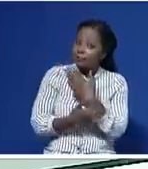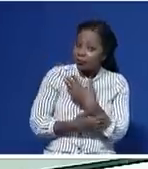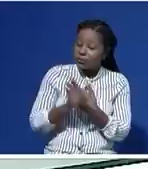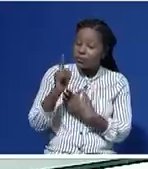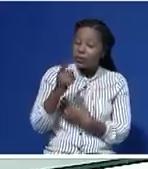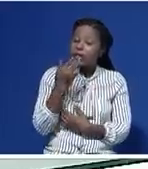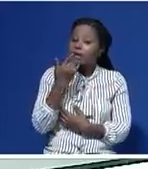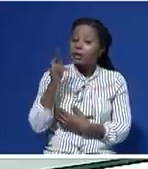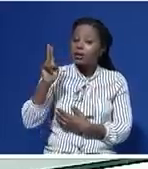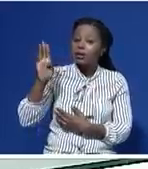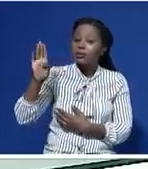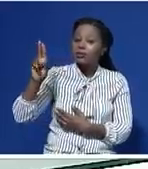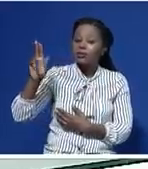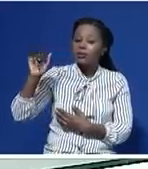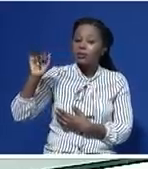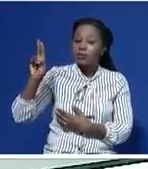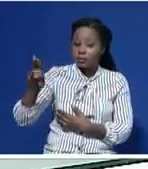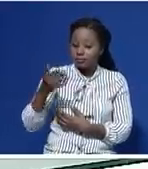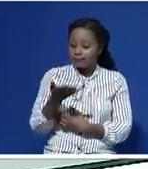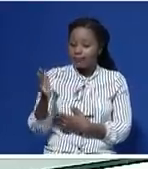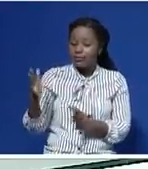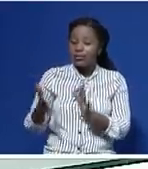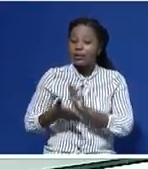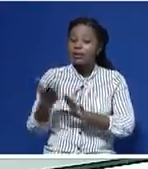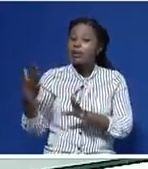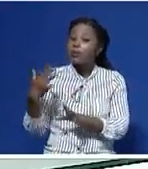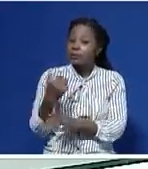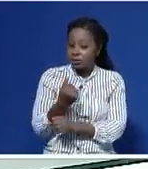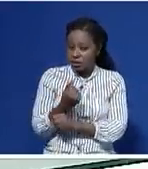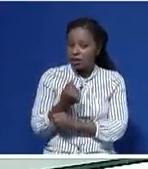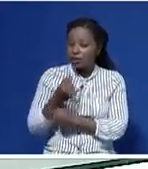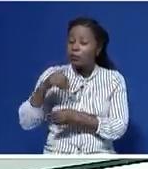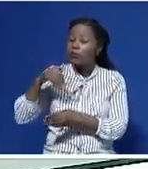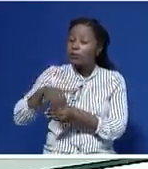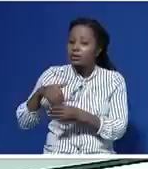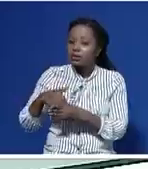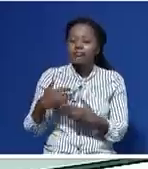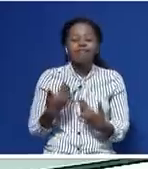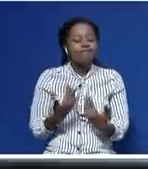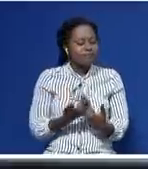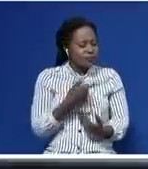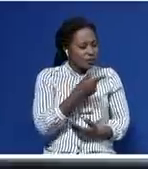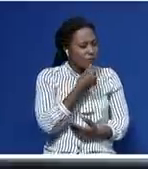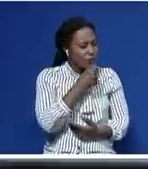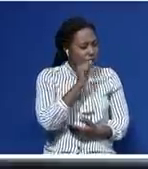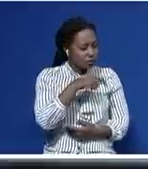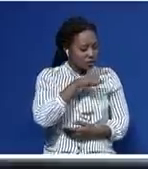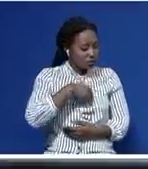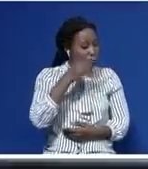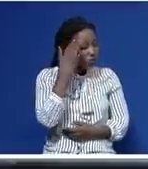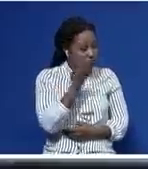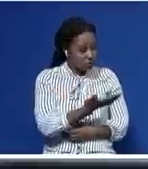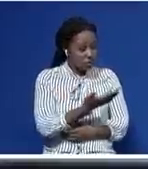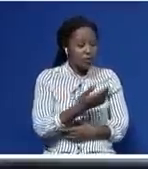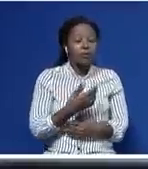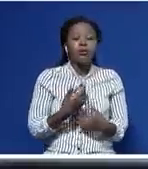ladha ya ubuyu ambayo itaanza kupatikana kwa wateja. Ubuyu tunaujua kabisa, ubuyu